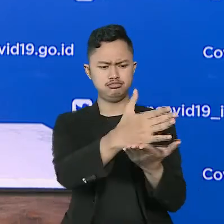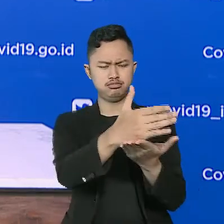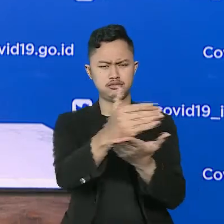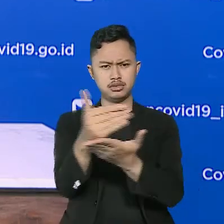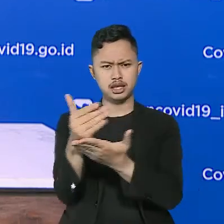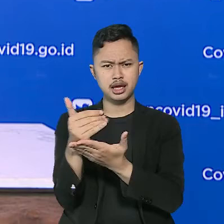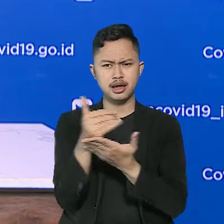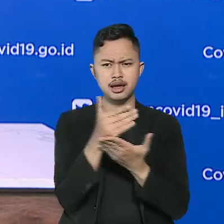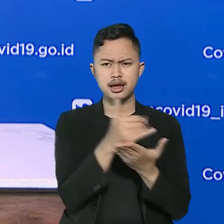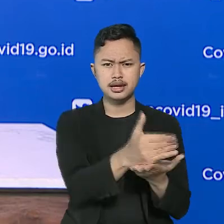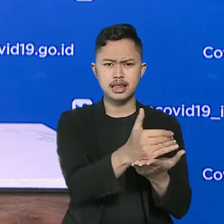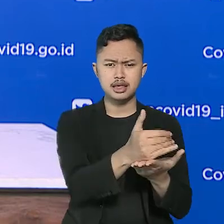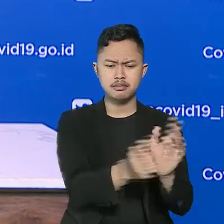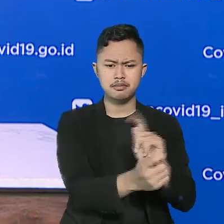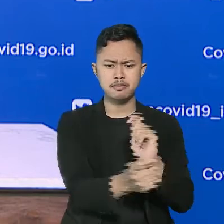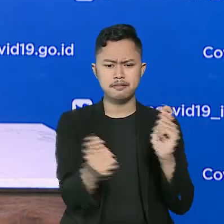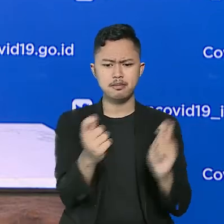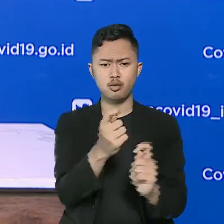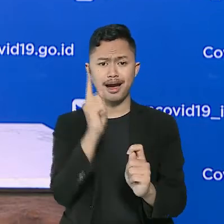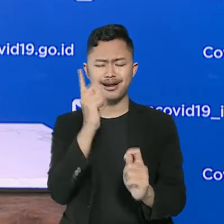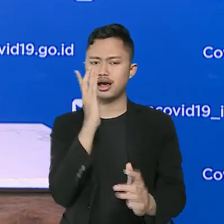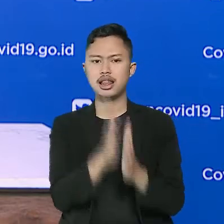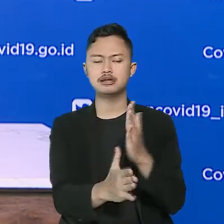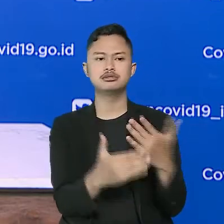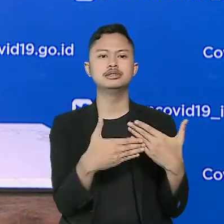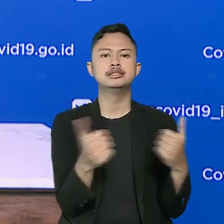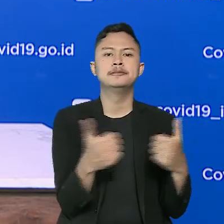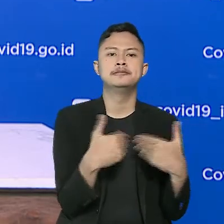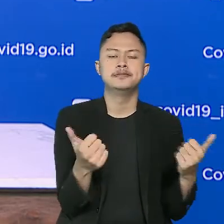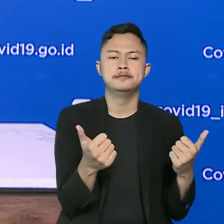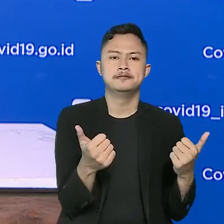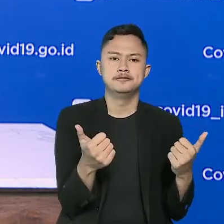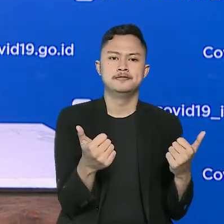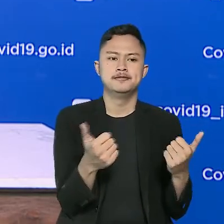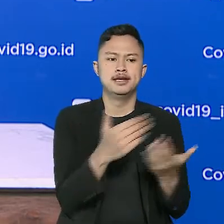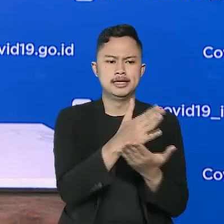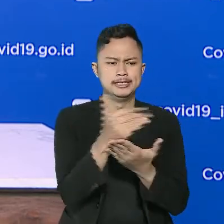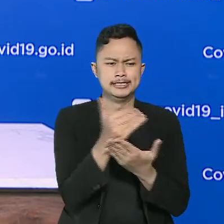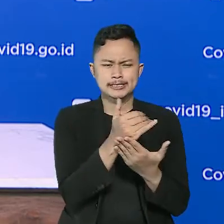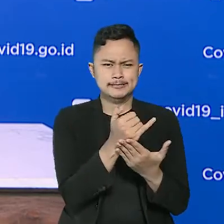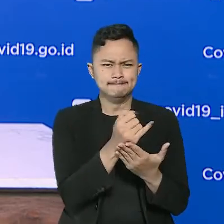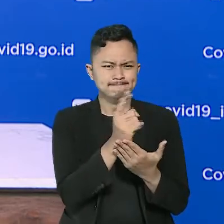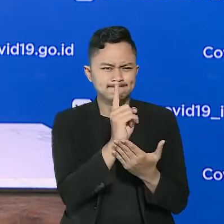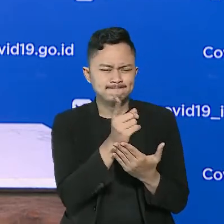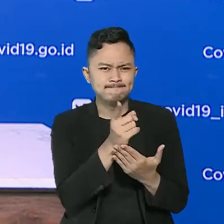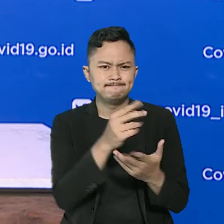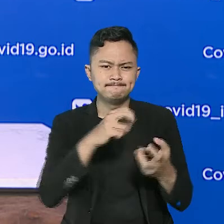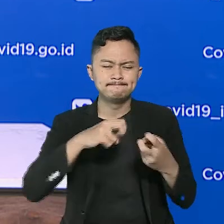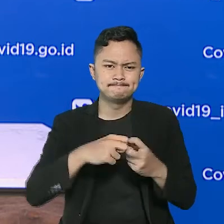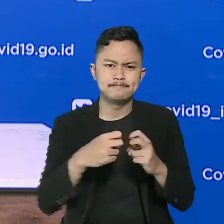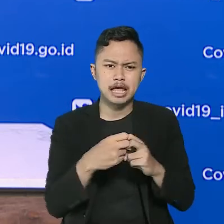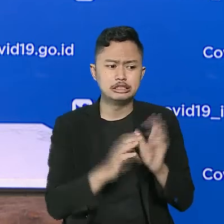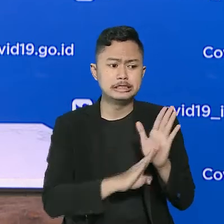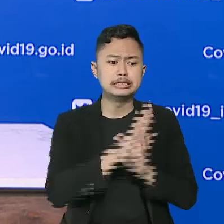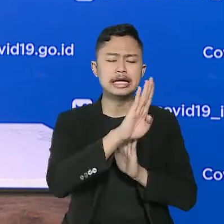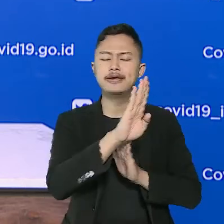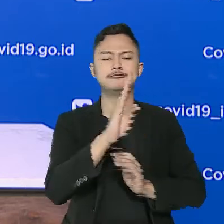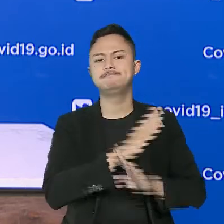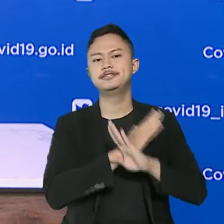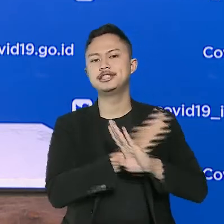apapun dapat terdeteksi dan persiapannya dapat dilakukan dengan baik sebelum kasus kembali